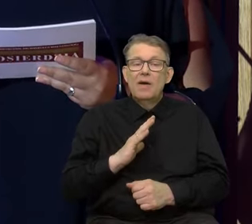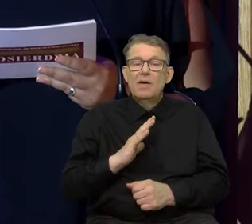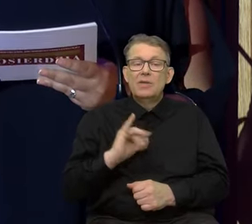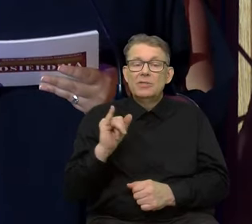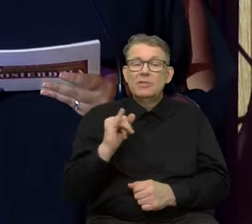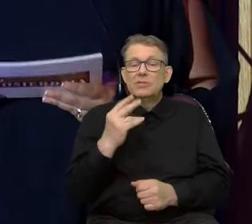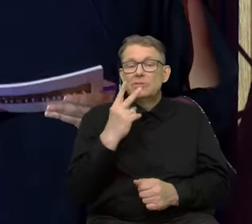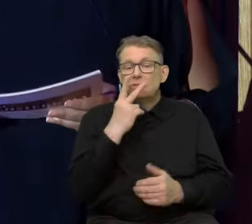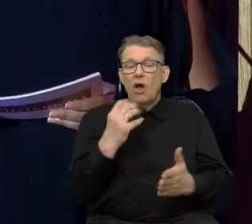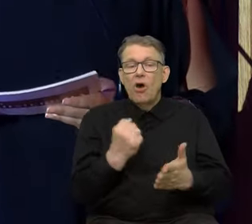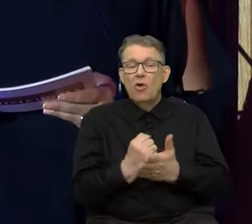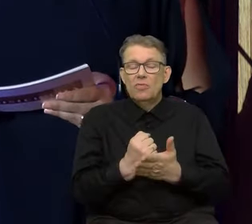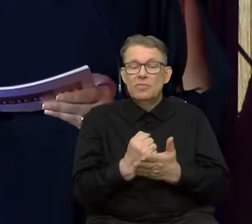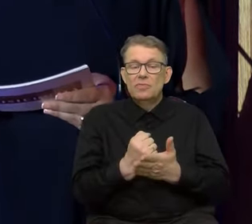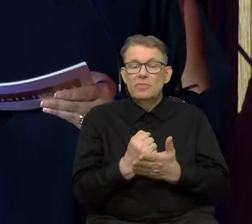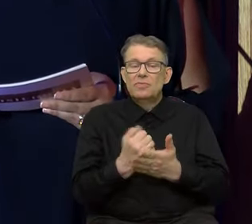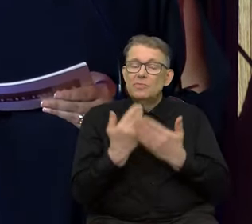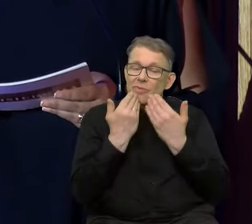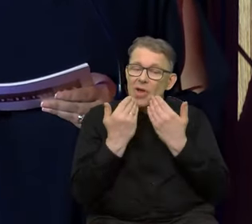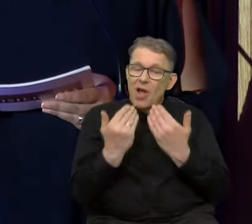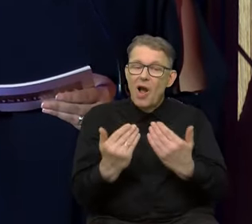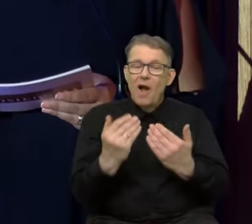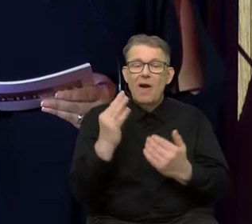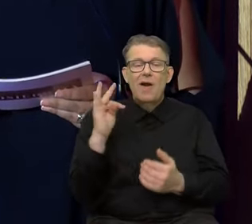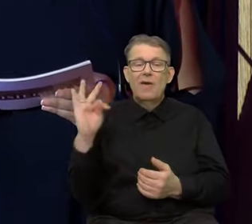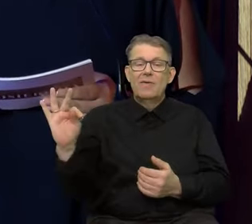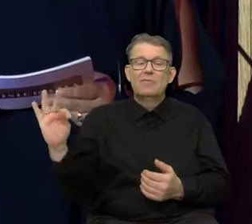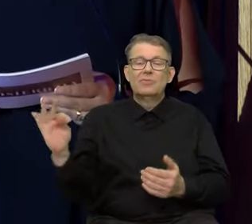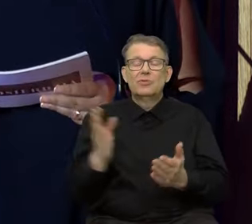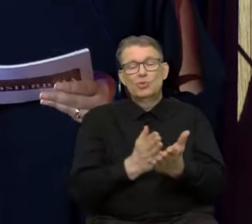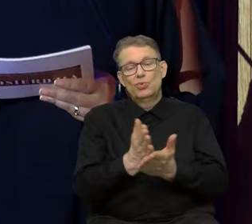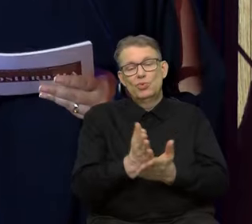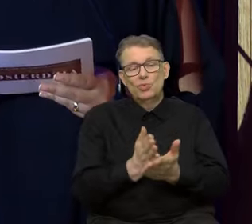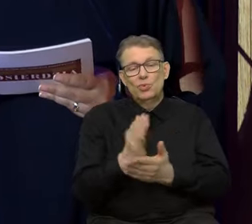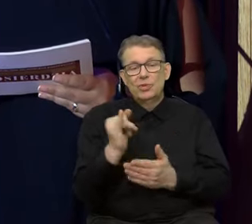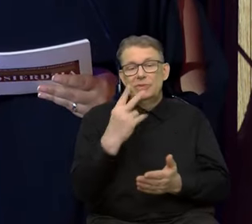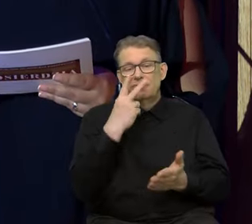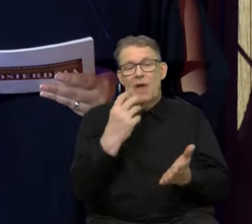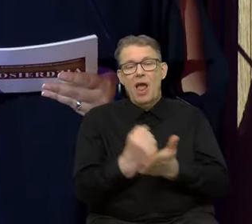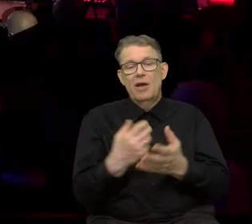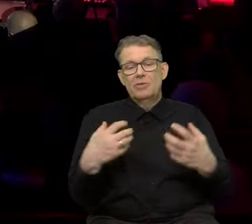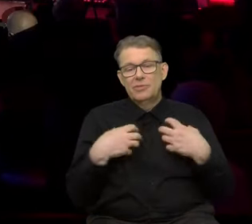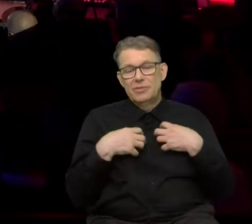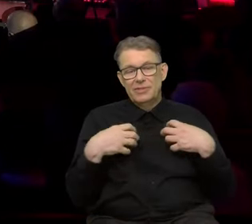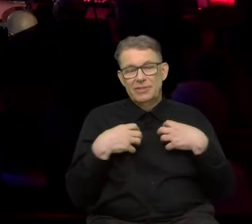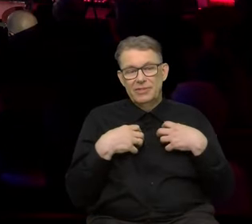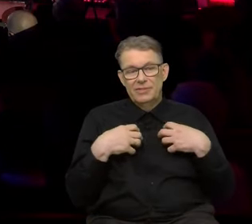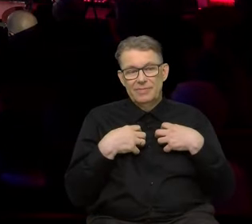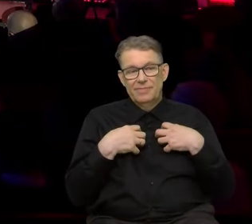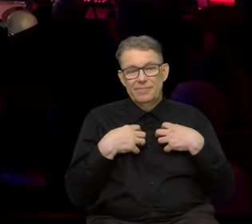dowodem wdzięczności za ich posługę i świadectwo życia.